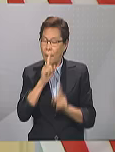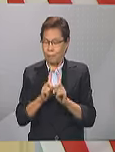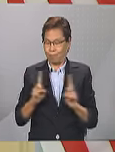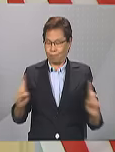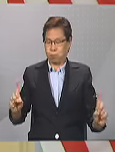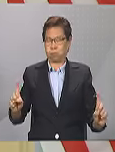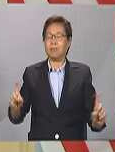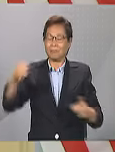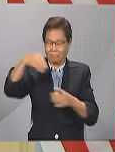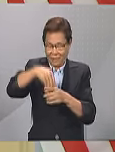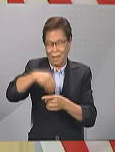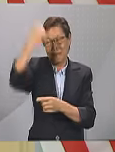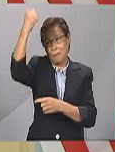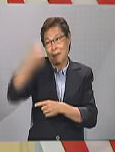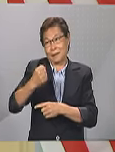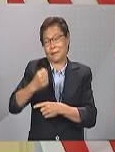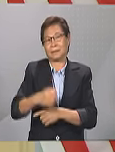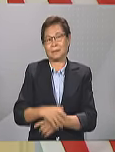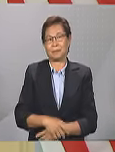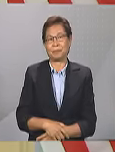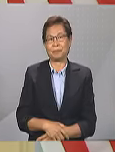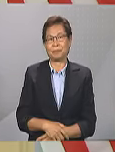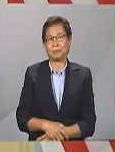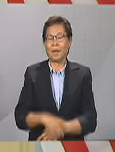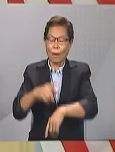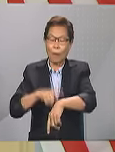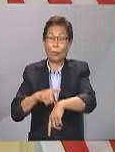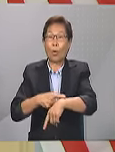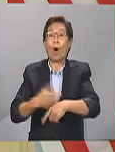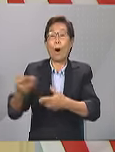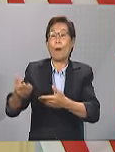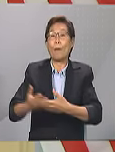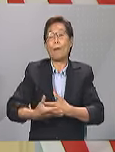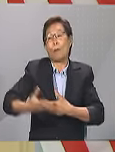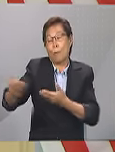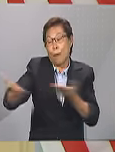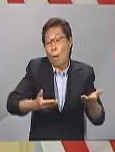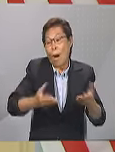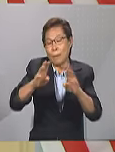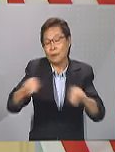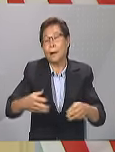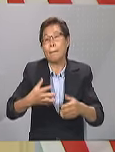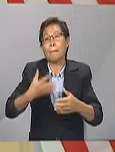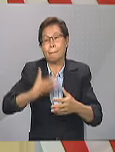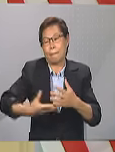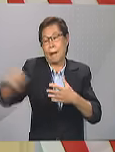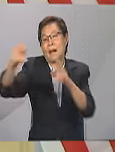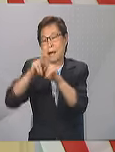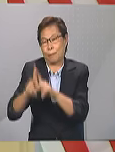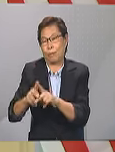juga dijalankan sewaktu membawa pelajar Praja pulang ke kampung dengan Bastian Taypak